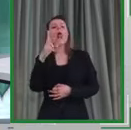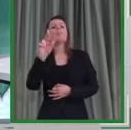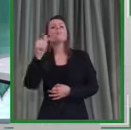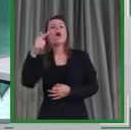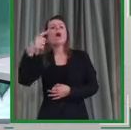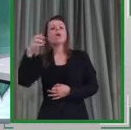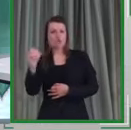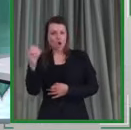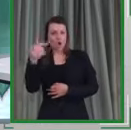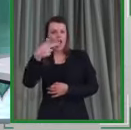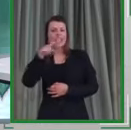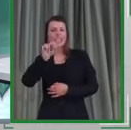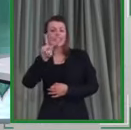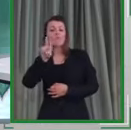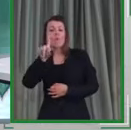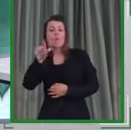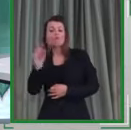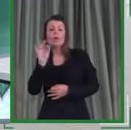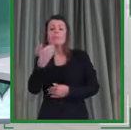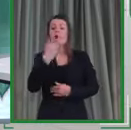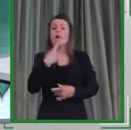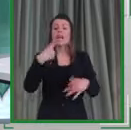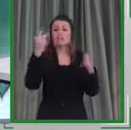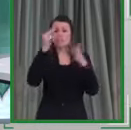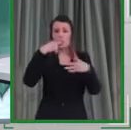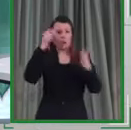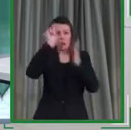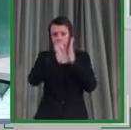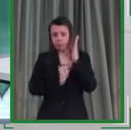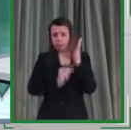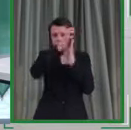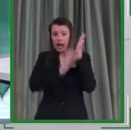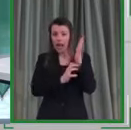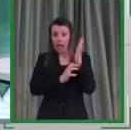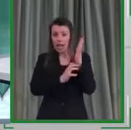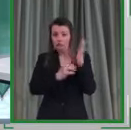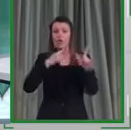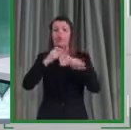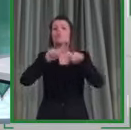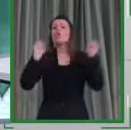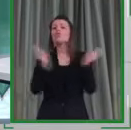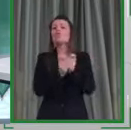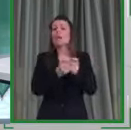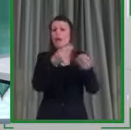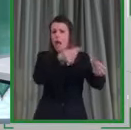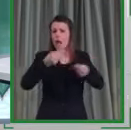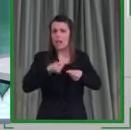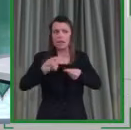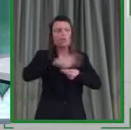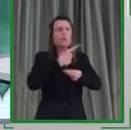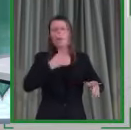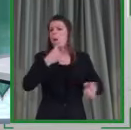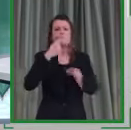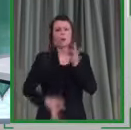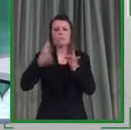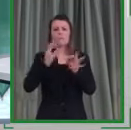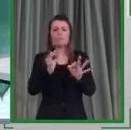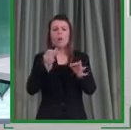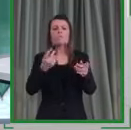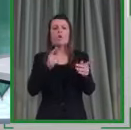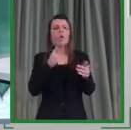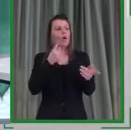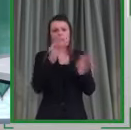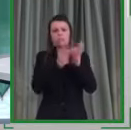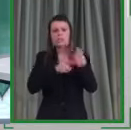presentata dal direttore generale ha tempestivamente adottato queste misure cioè tutti coloro che lavoravano i reparti che